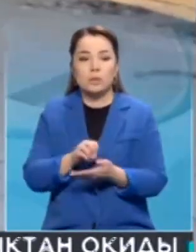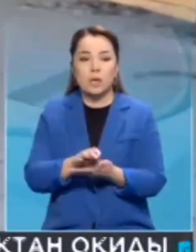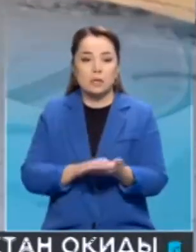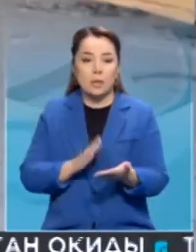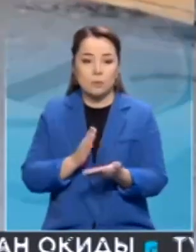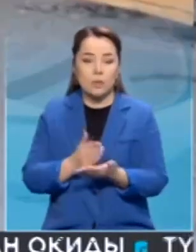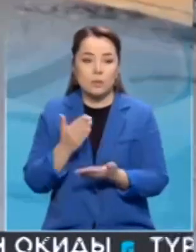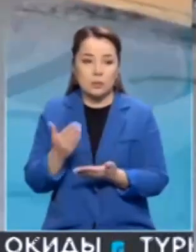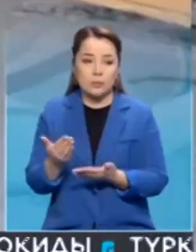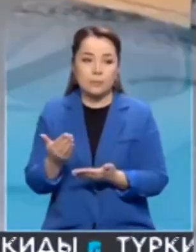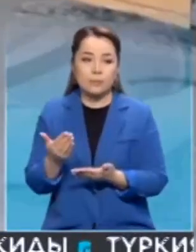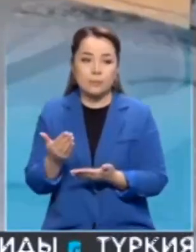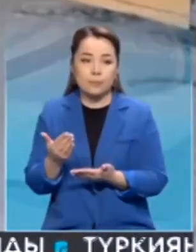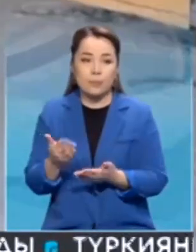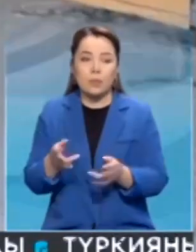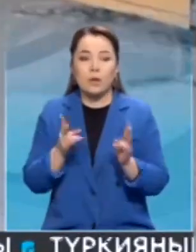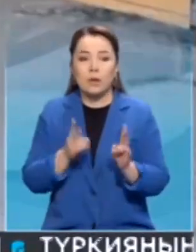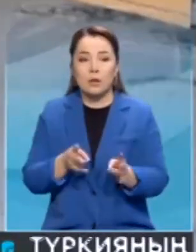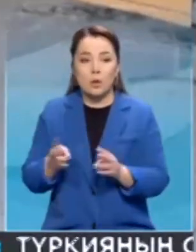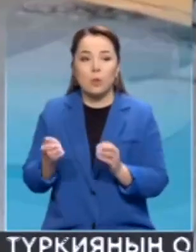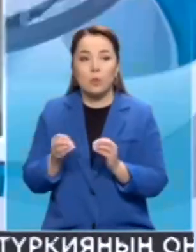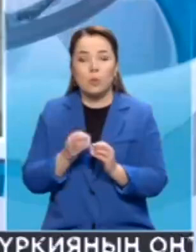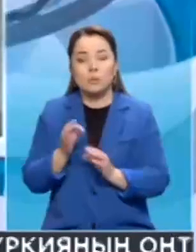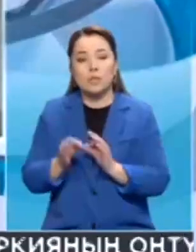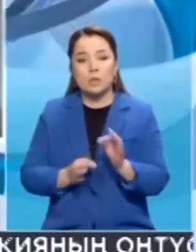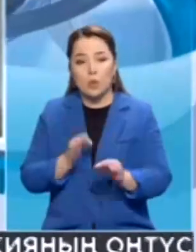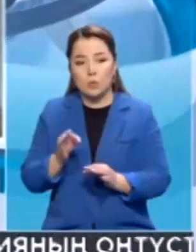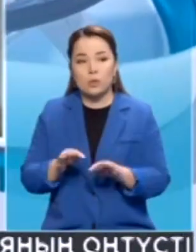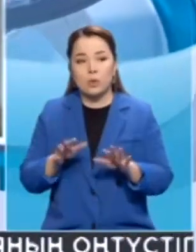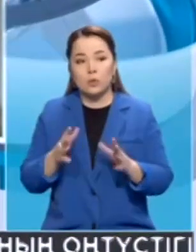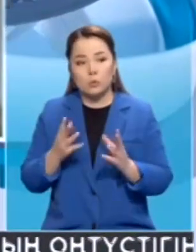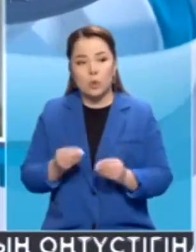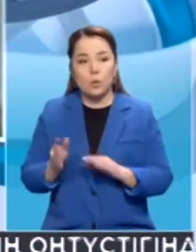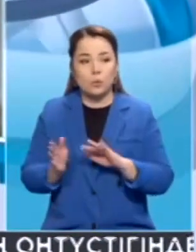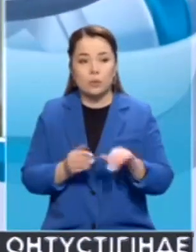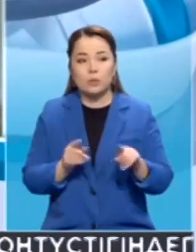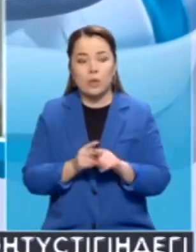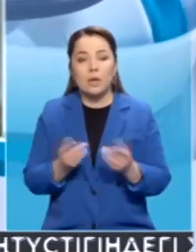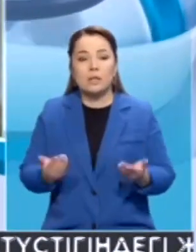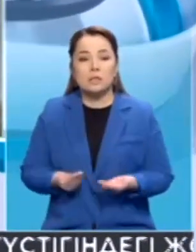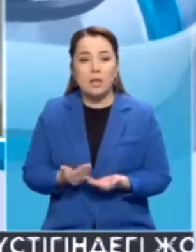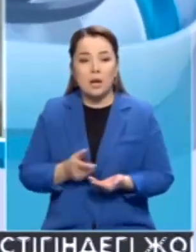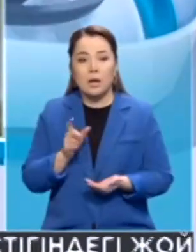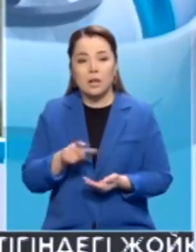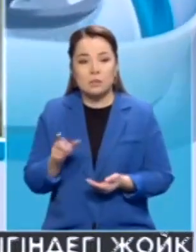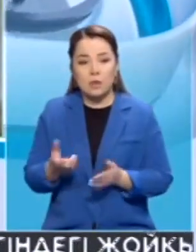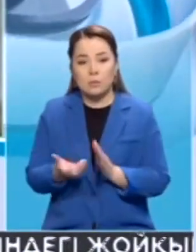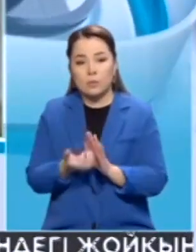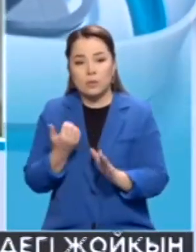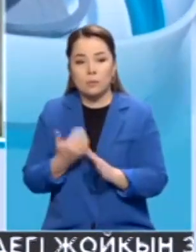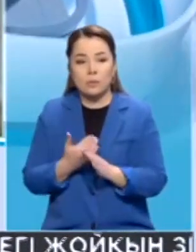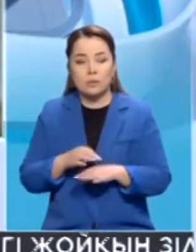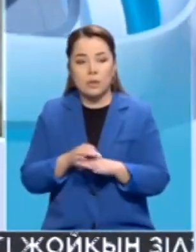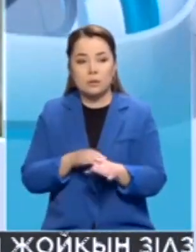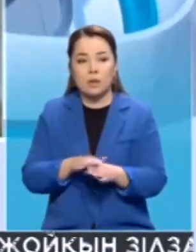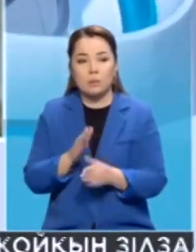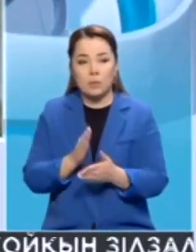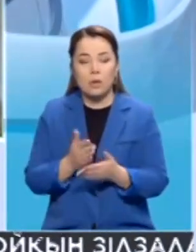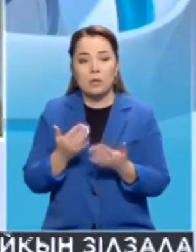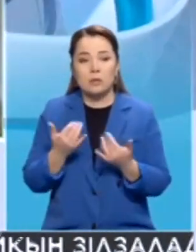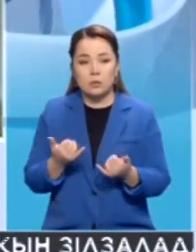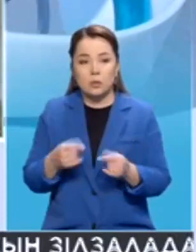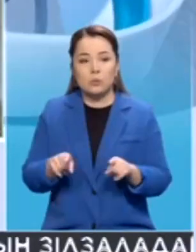жатыр. Апаттан 10 тәуліктен аса уақыт өтсе де тірі адамдар шығып жатыр осы Қахраманмарашта. Сондықтан